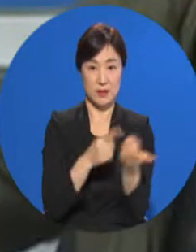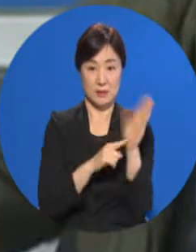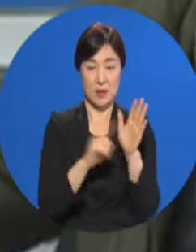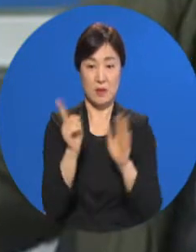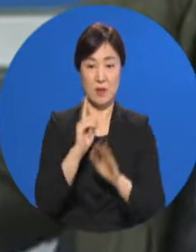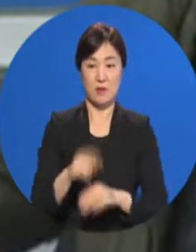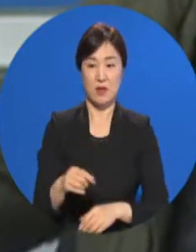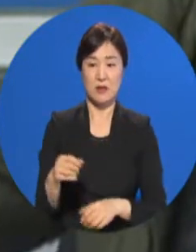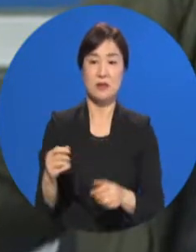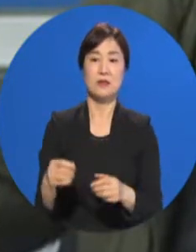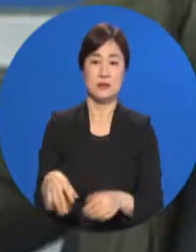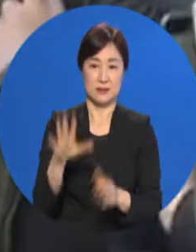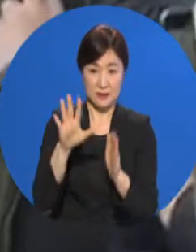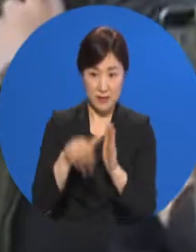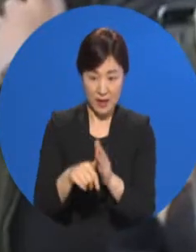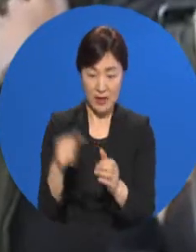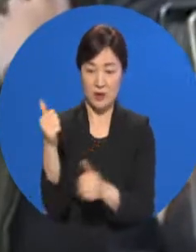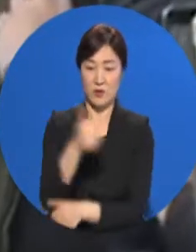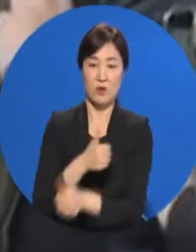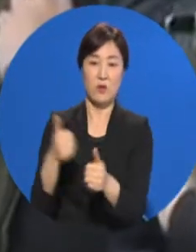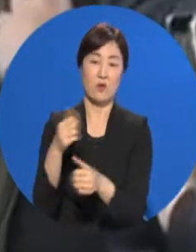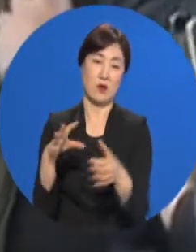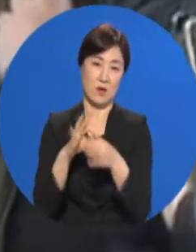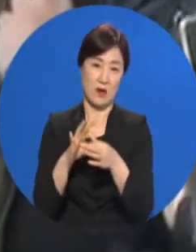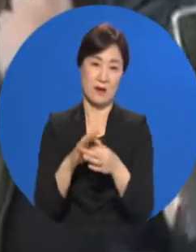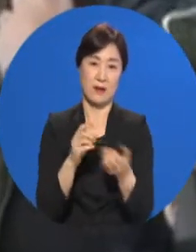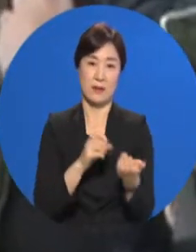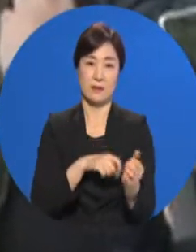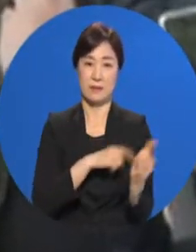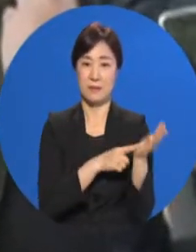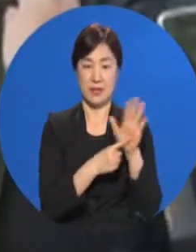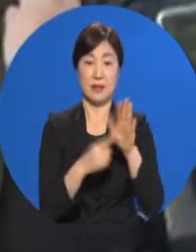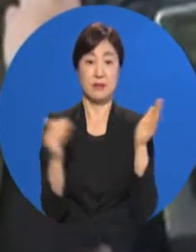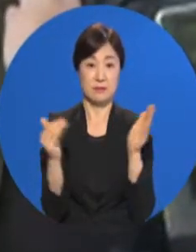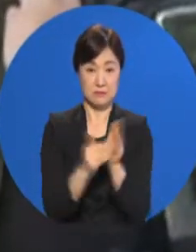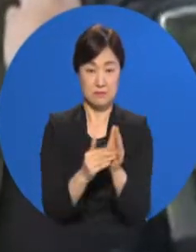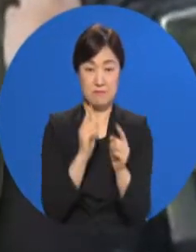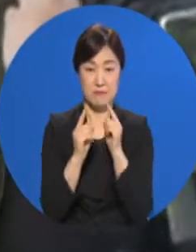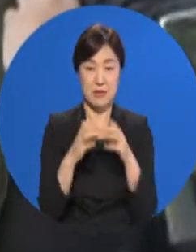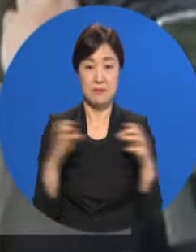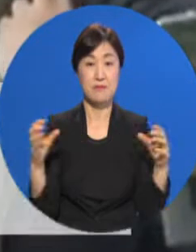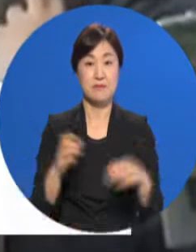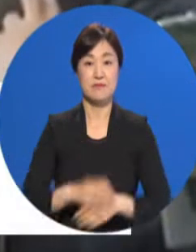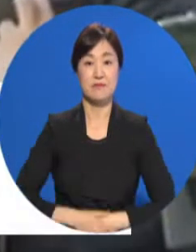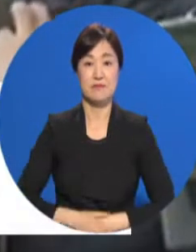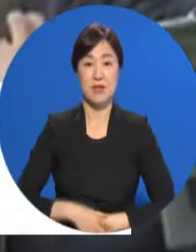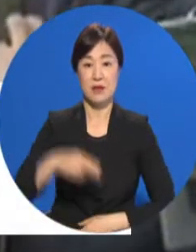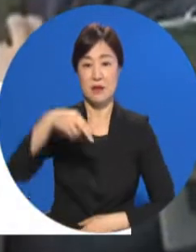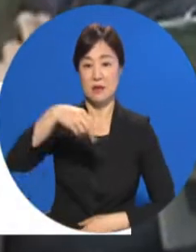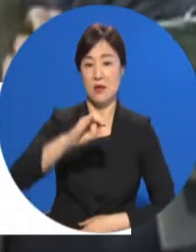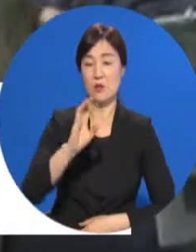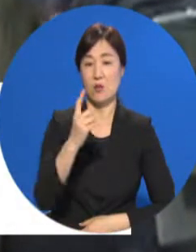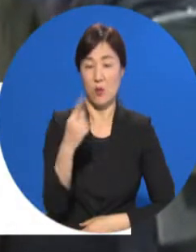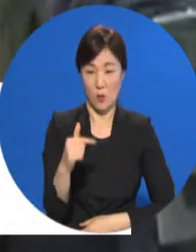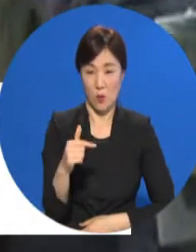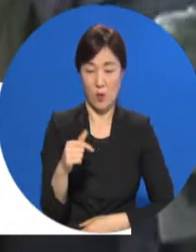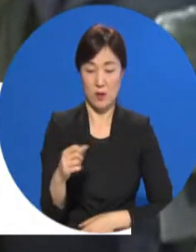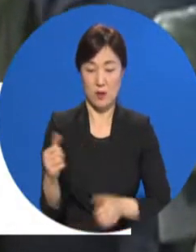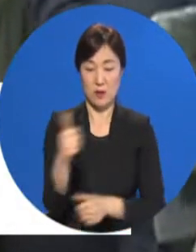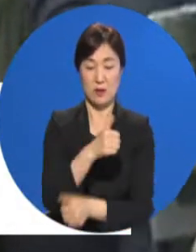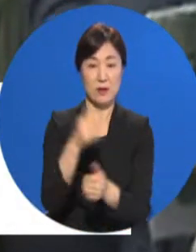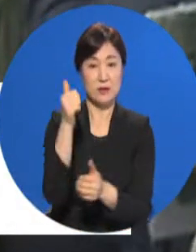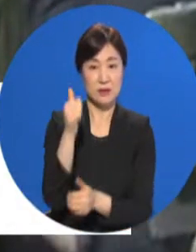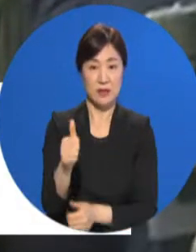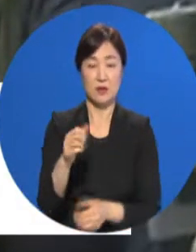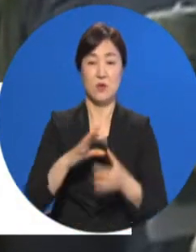비서실장과의 연관성을 언급하며 논란은 더욱 증폭됐습니다. 삼포지구는 신 실장을 통해서 알게